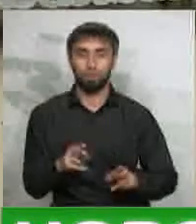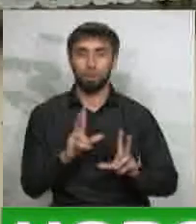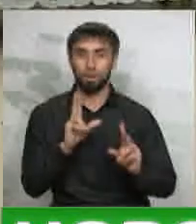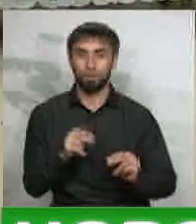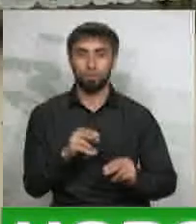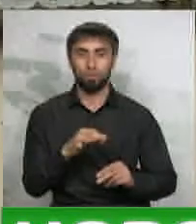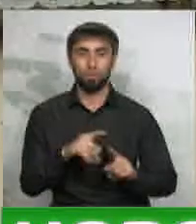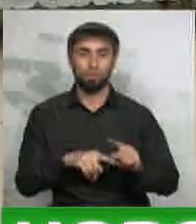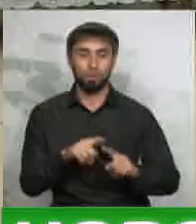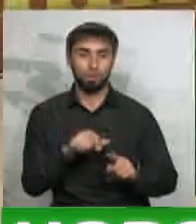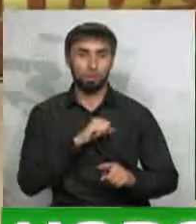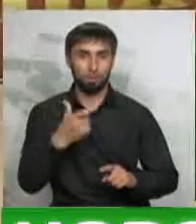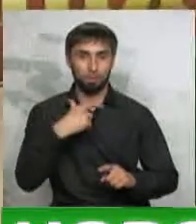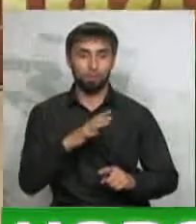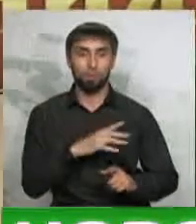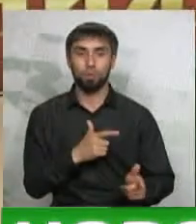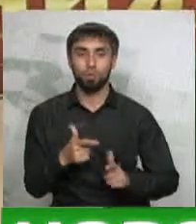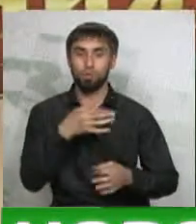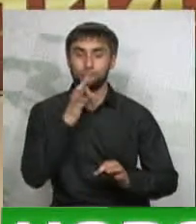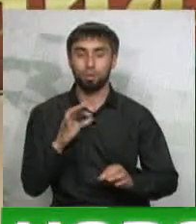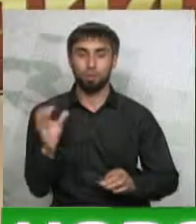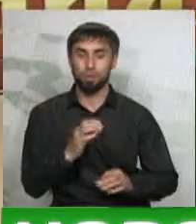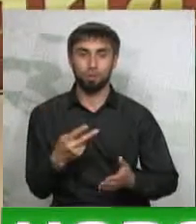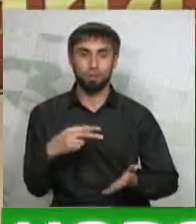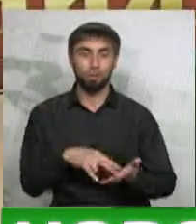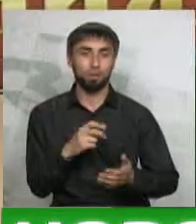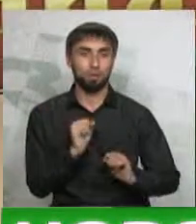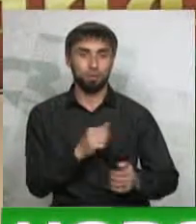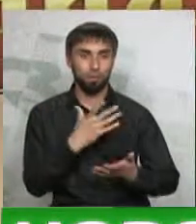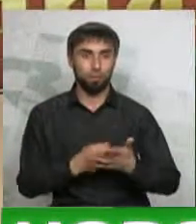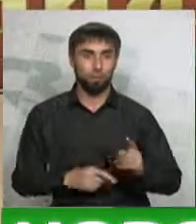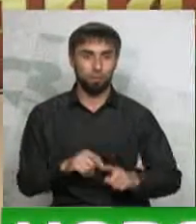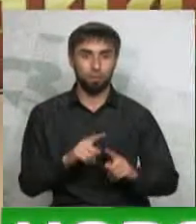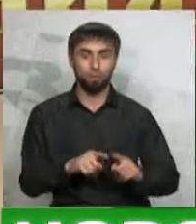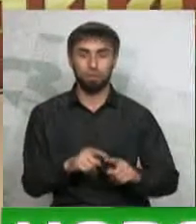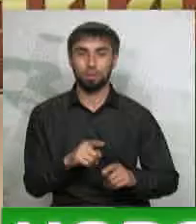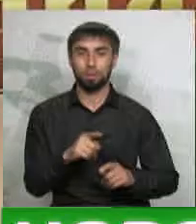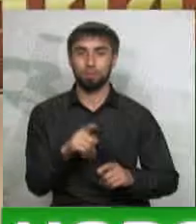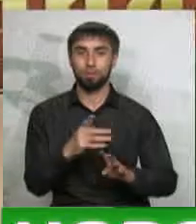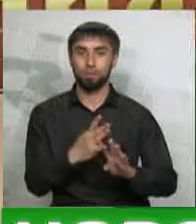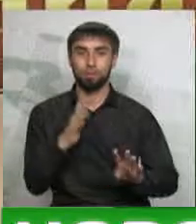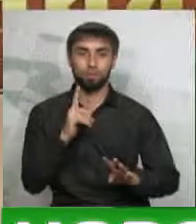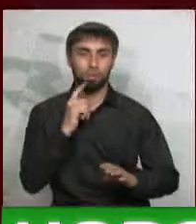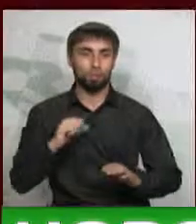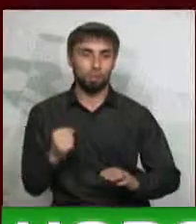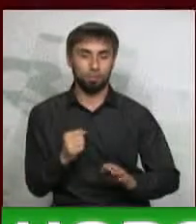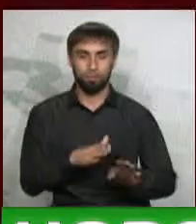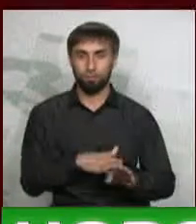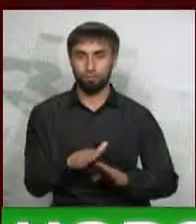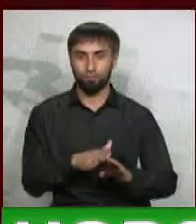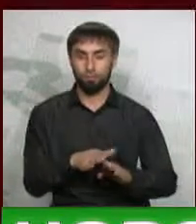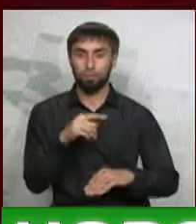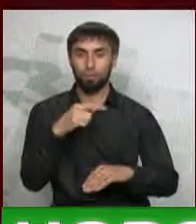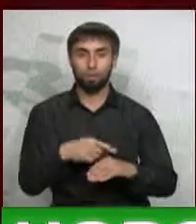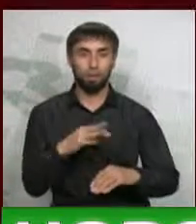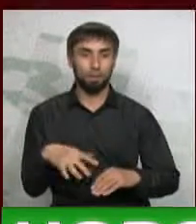Обещание Отечеству и самому себе быть готовым в любую секунду стать на защиту своей родины. Ряды юных друзей-пограничников пополняются. Момент